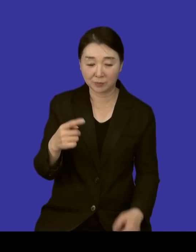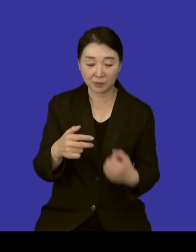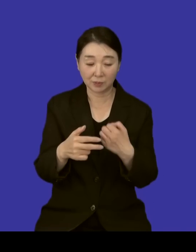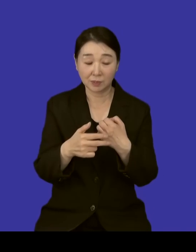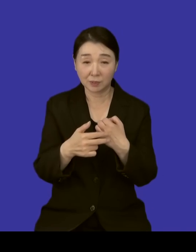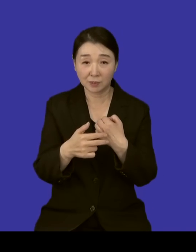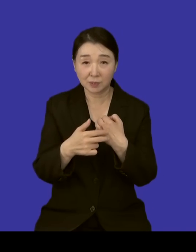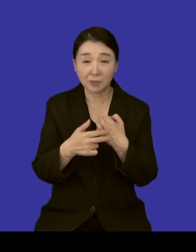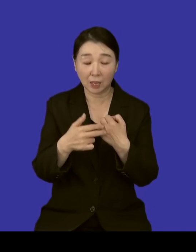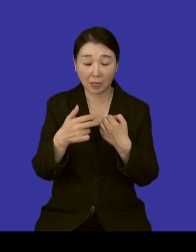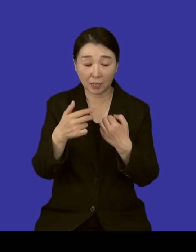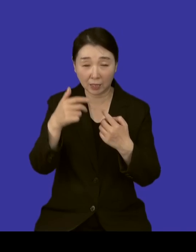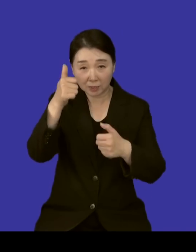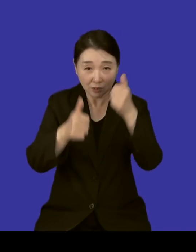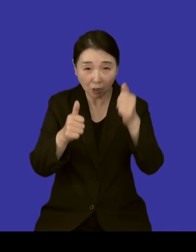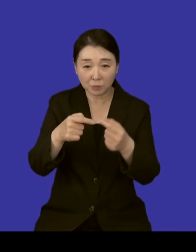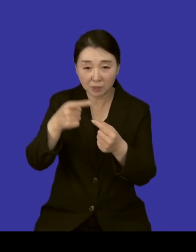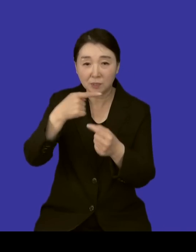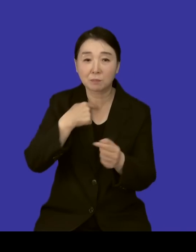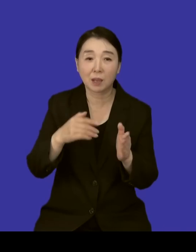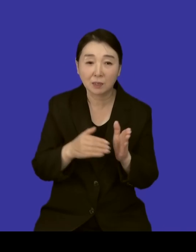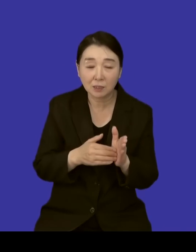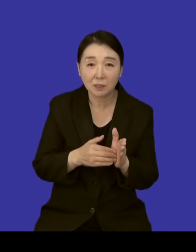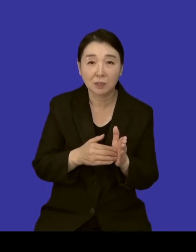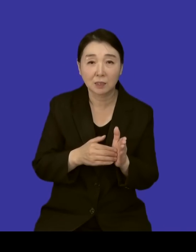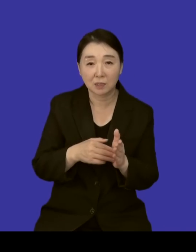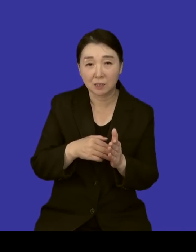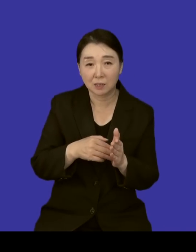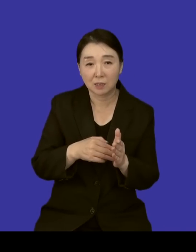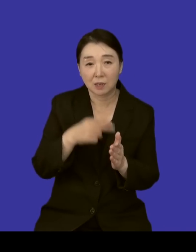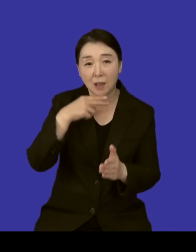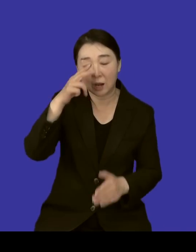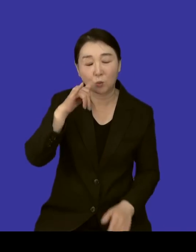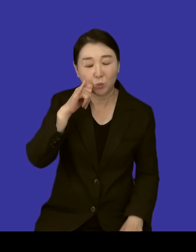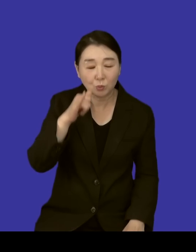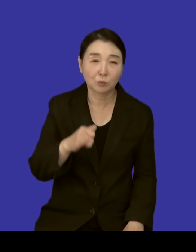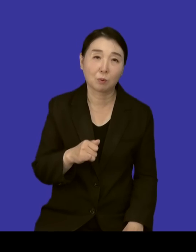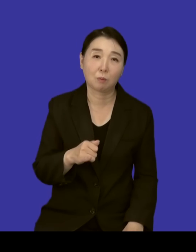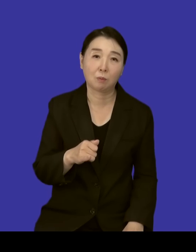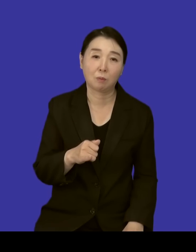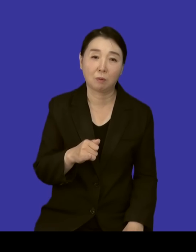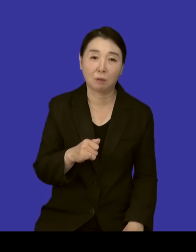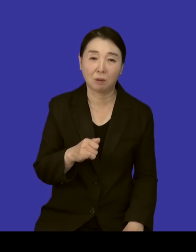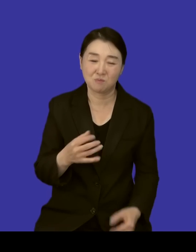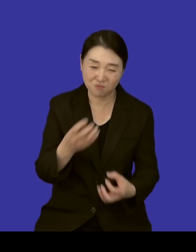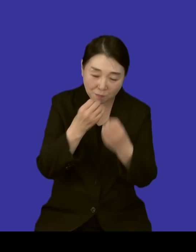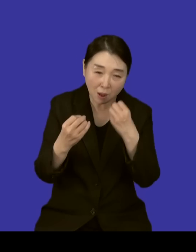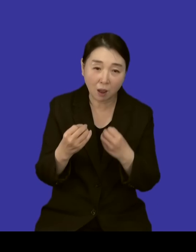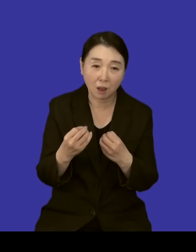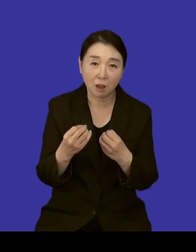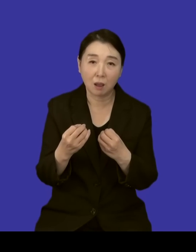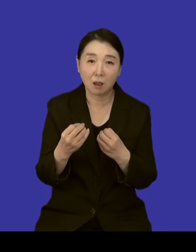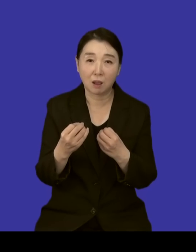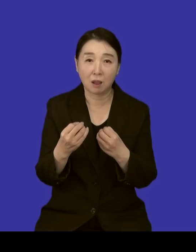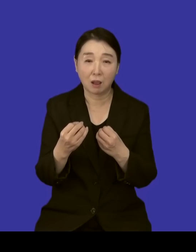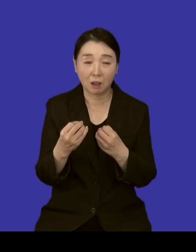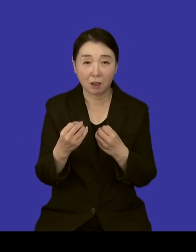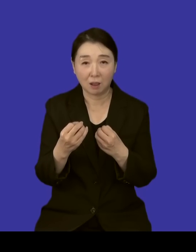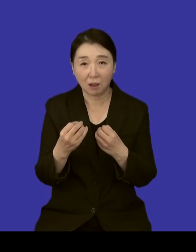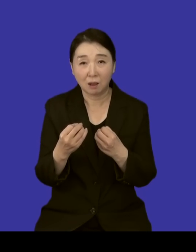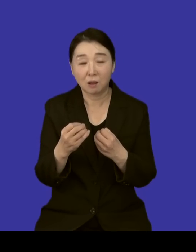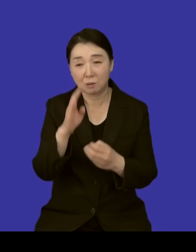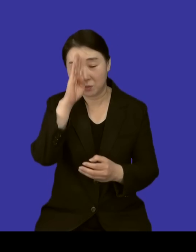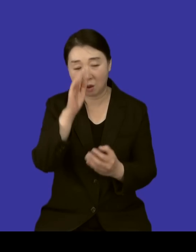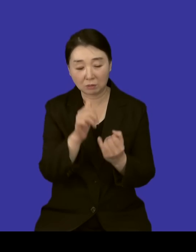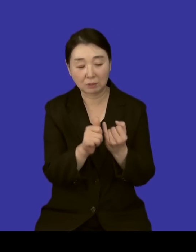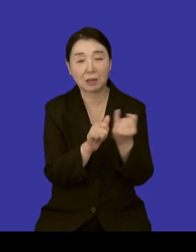그냥 저기 뭐 알코올 중독에 거식증에 외도까지 했다는 거예요, 아내가. 예, 이런 아내가. 얘기를 실명을 걸고 다 해요.